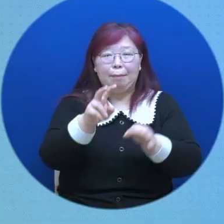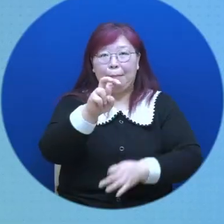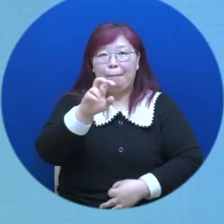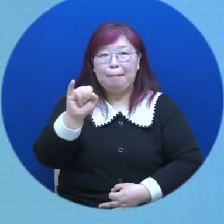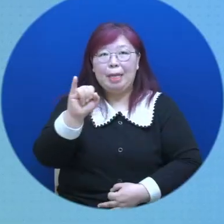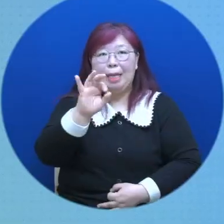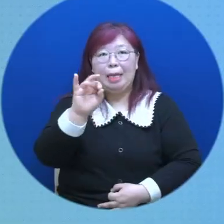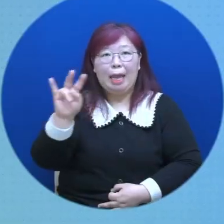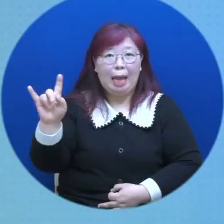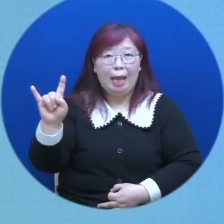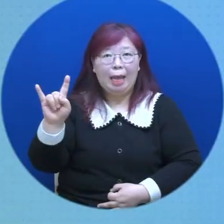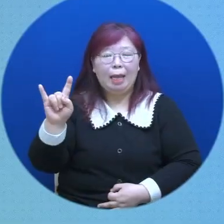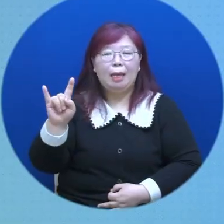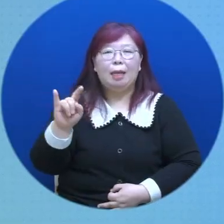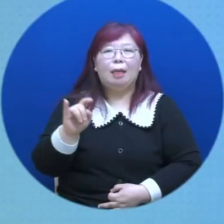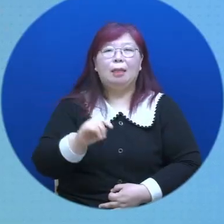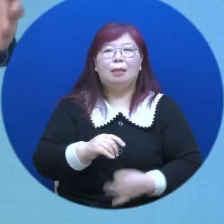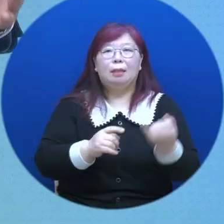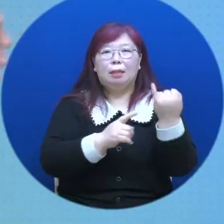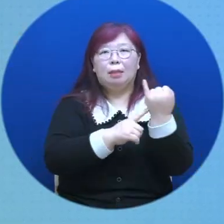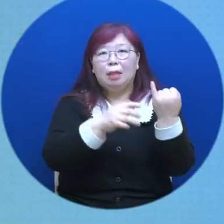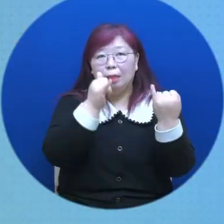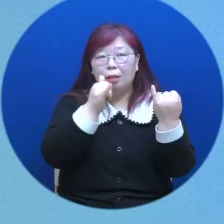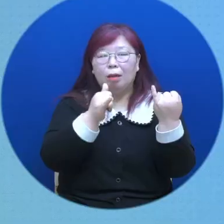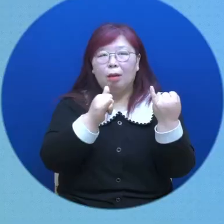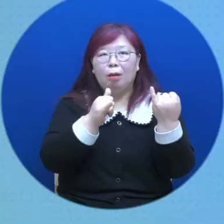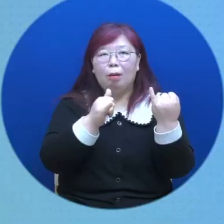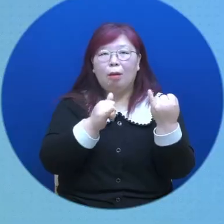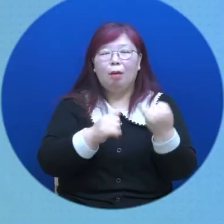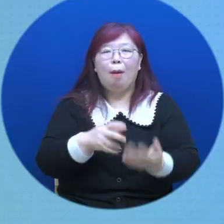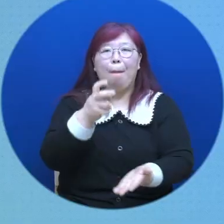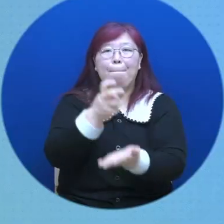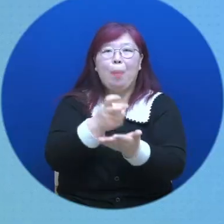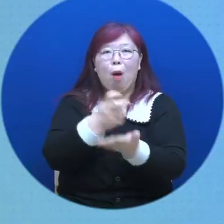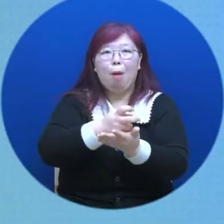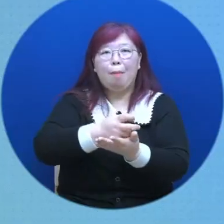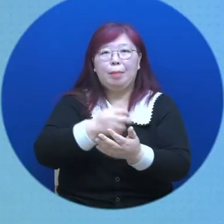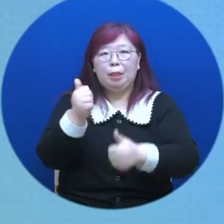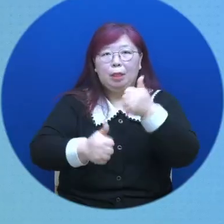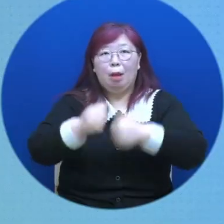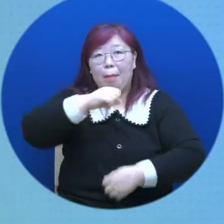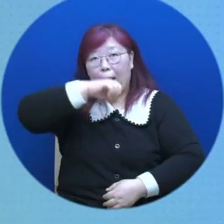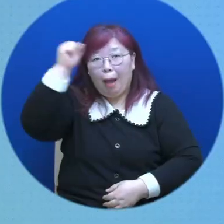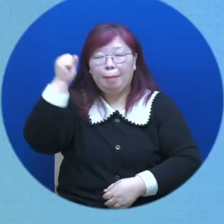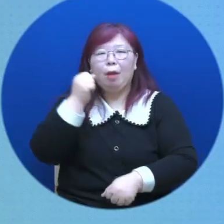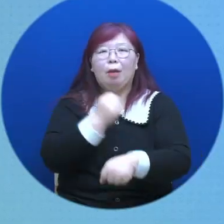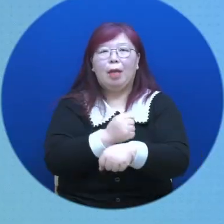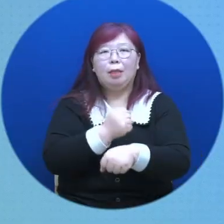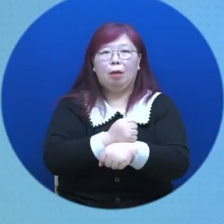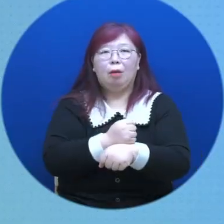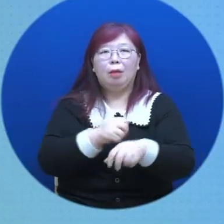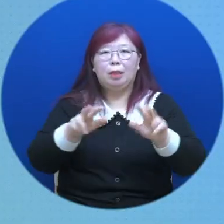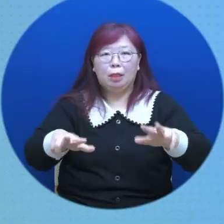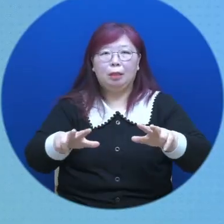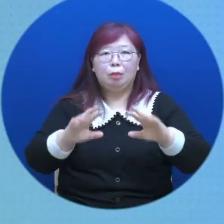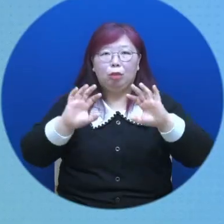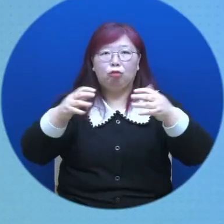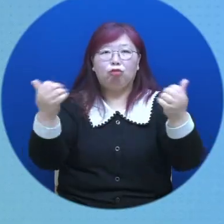김미애라고 하는 분이 계세요. 사법고시 합격해서 변호사 일을 하다가 지금은